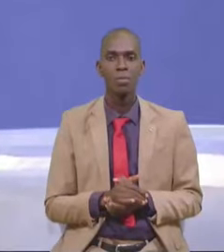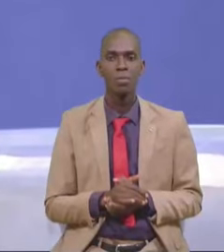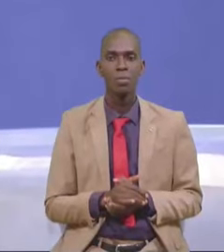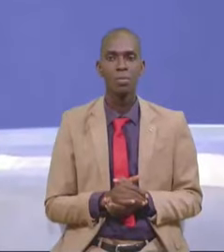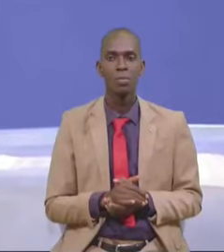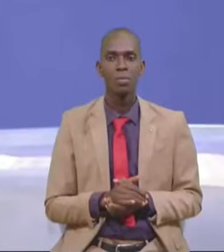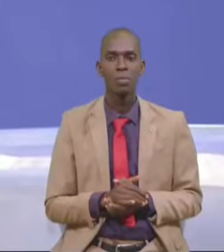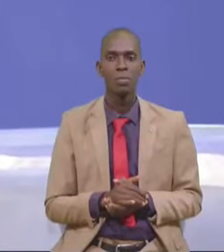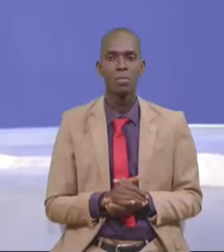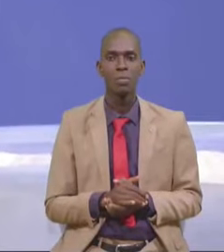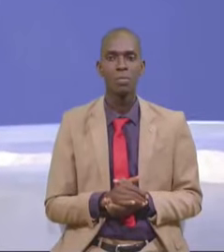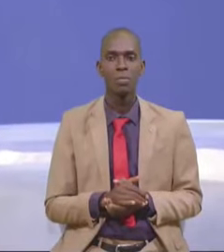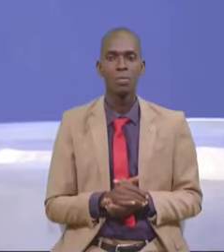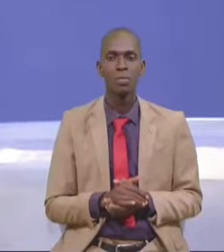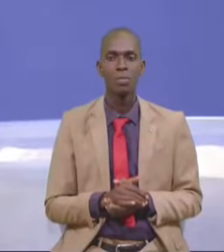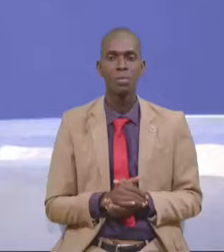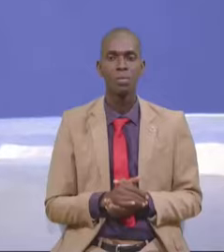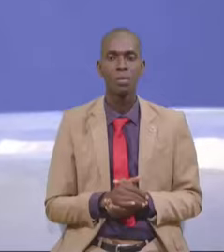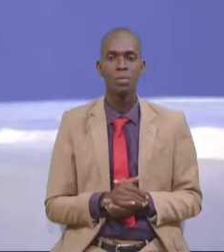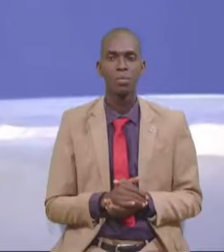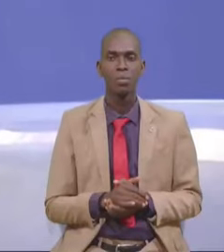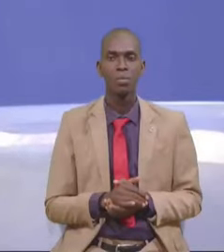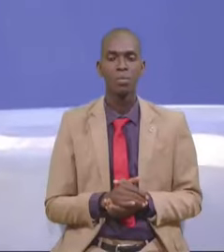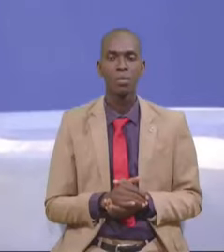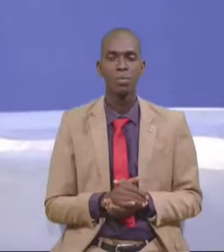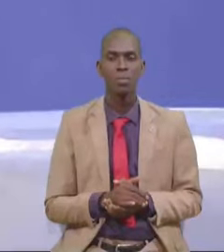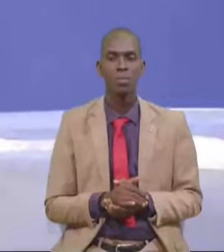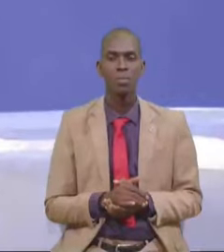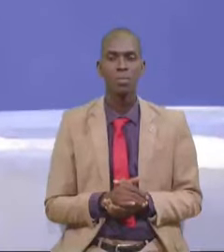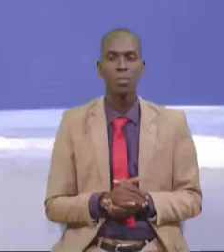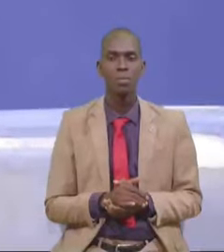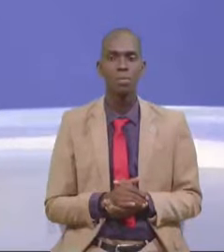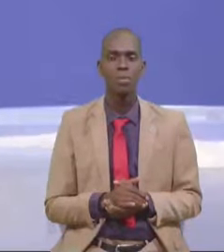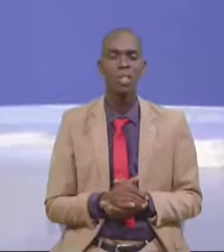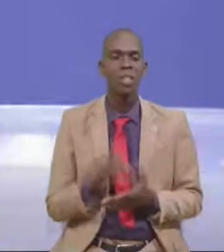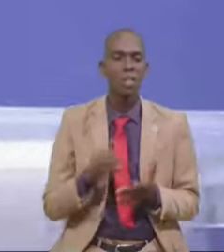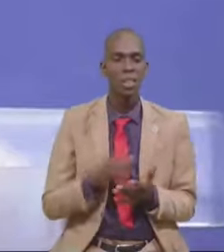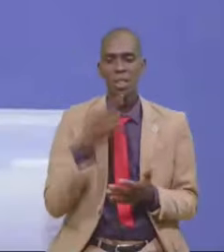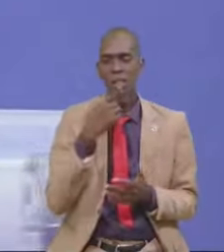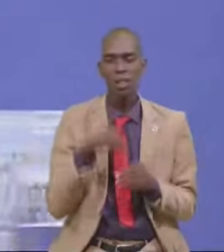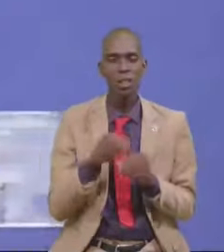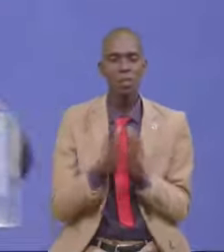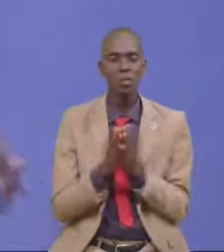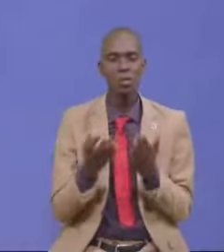pourras donc persévérer dans la totalité de la vérité. En Jean chapitre 8,